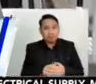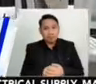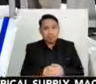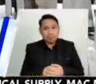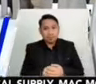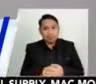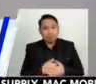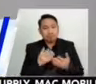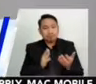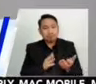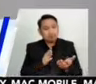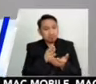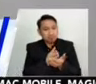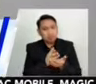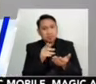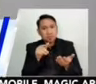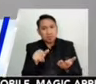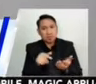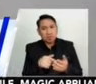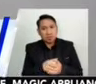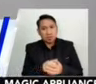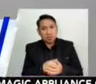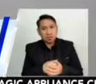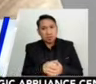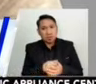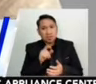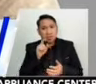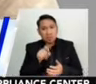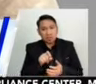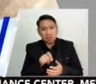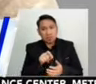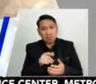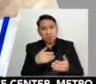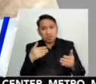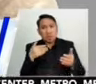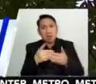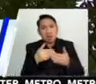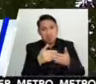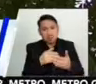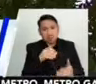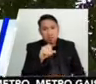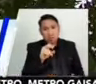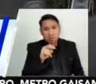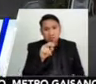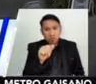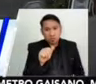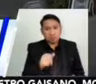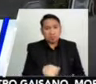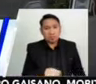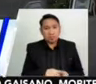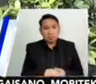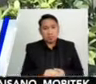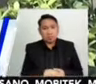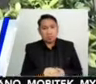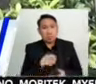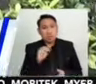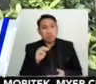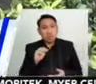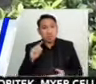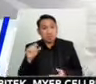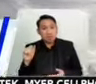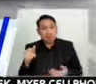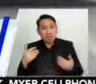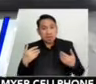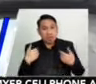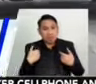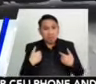batasang pambansa. Sona, dapat malapit ang mamamayan doon. Talagang isusubok yon. Ang MMDA naman magpapakalat ng lampas 1,000